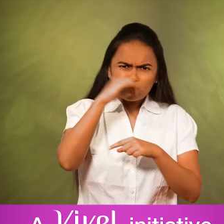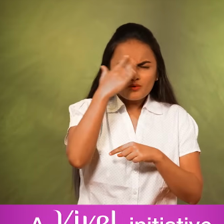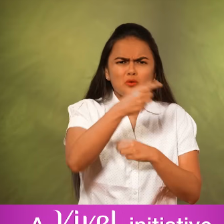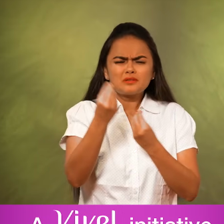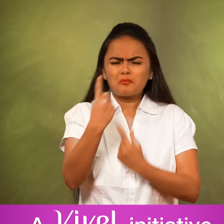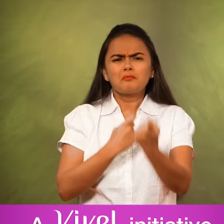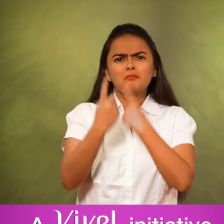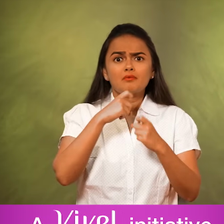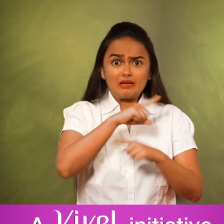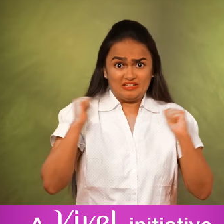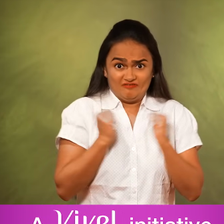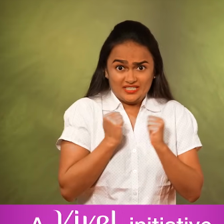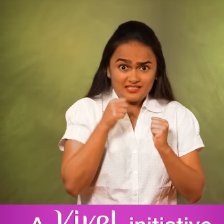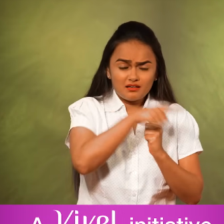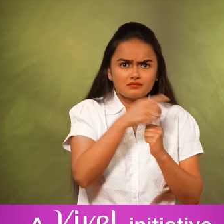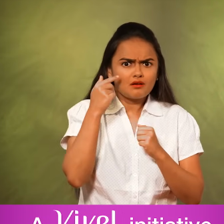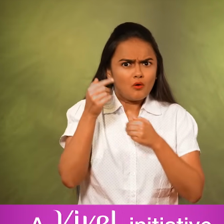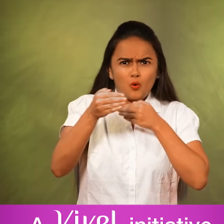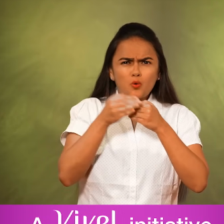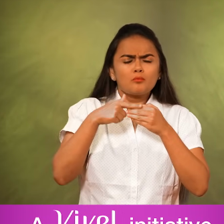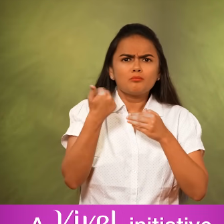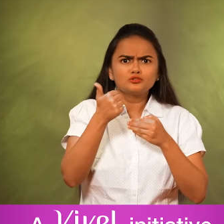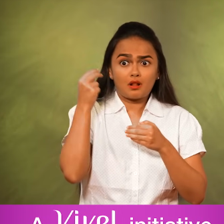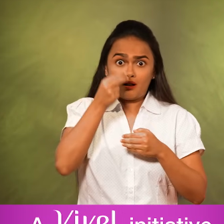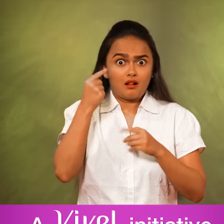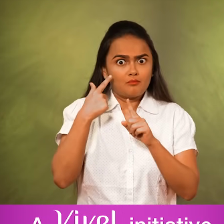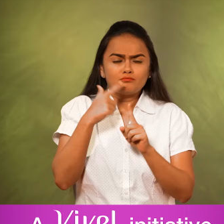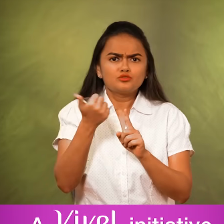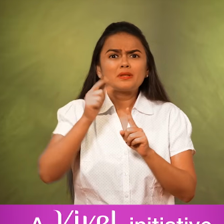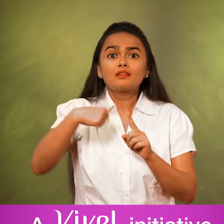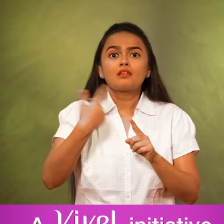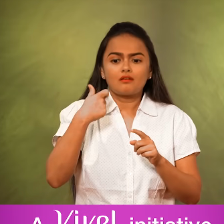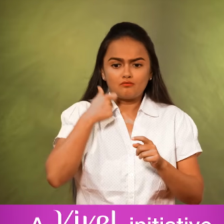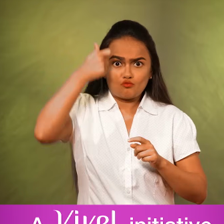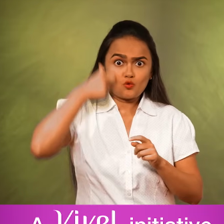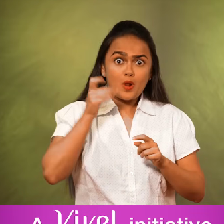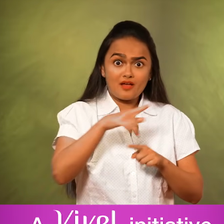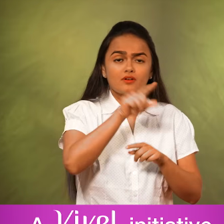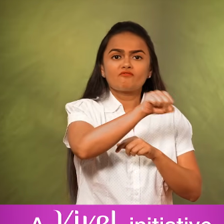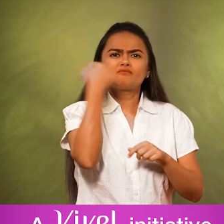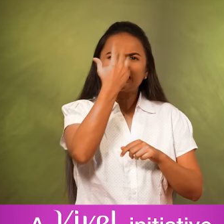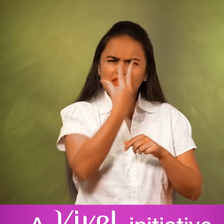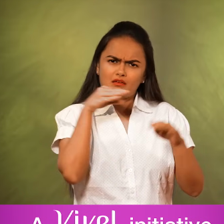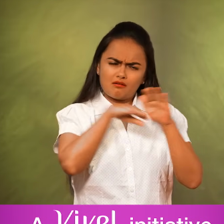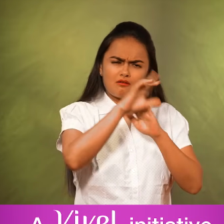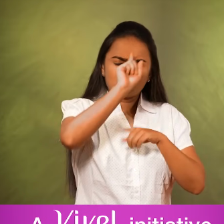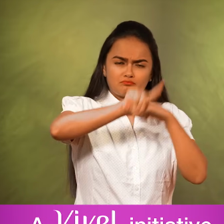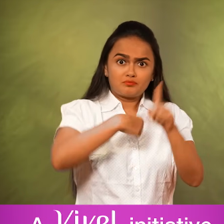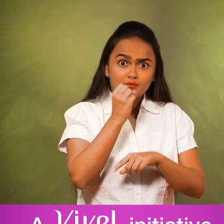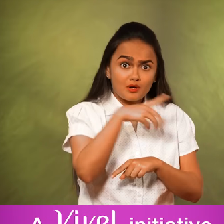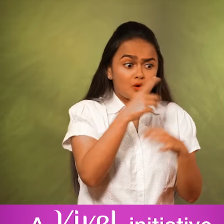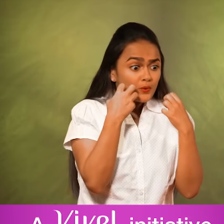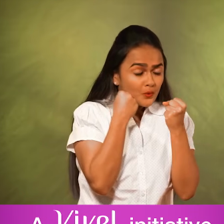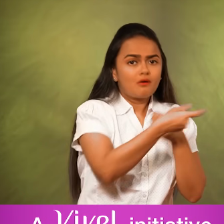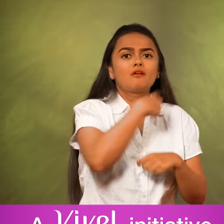हैं कि आप विंटर्स में तो अपना फेस डीपअप नहीं कर सकते ऐसे, तो आप क्या करते हो? सो आई यूज अ रोलर एंड लाइक मसाज माय फेस. आई कीप दिस इन